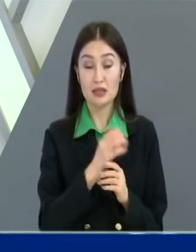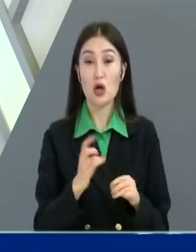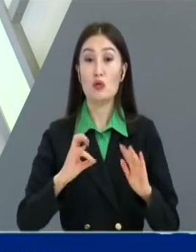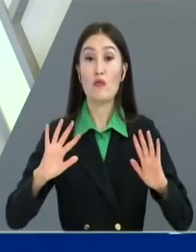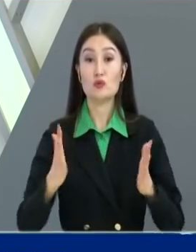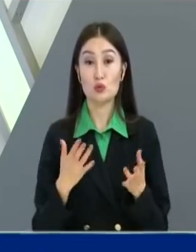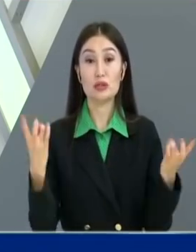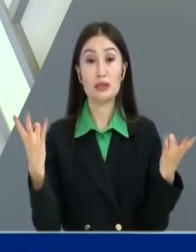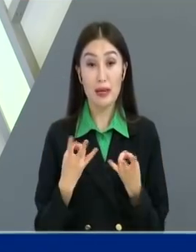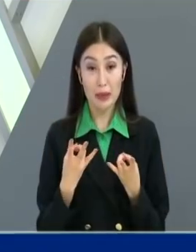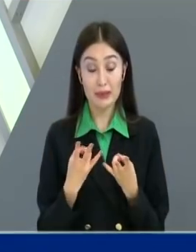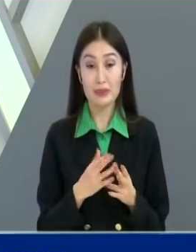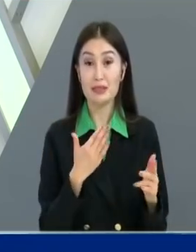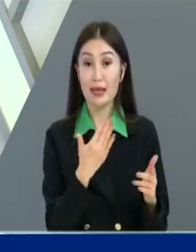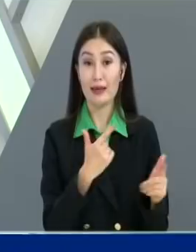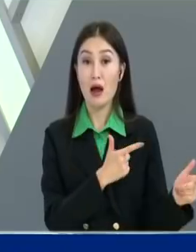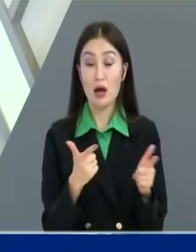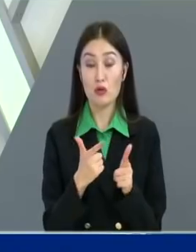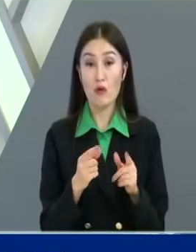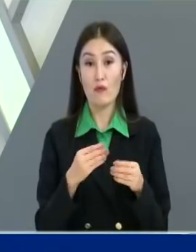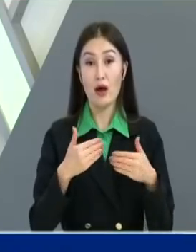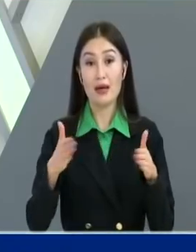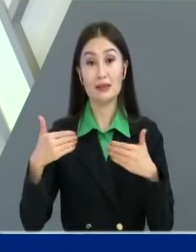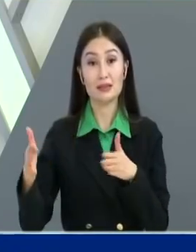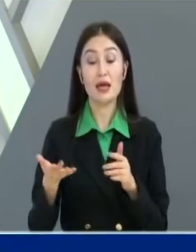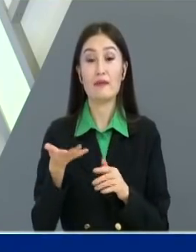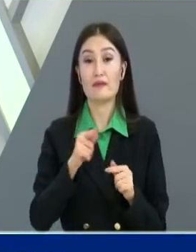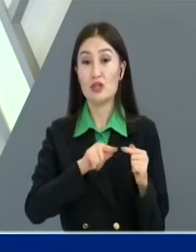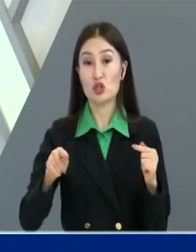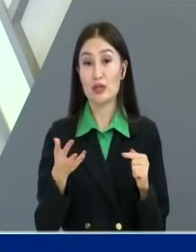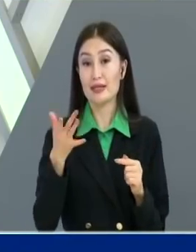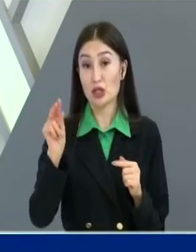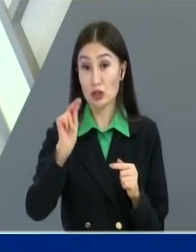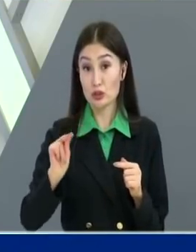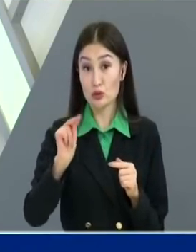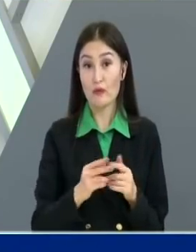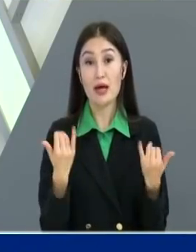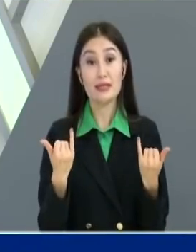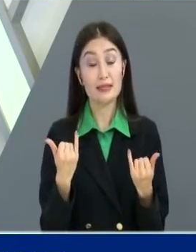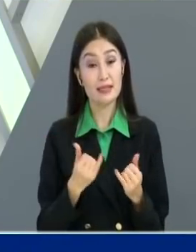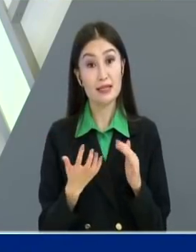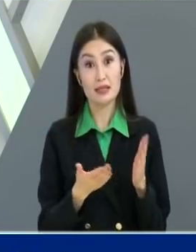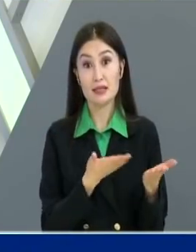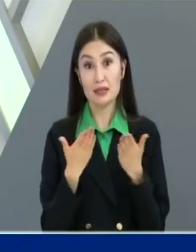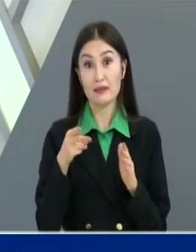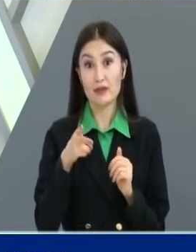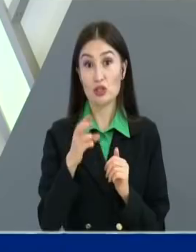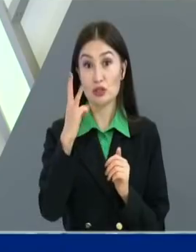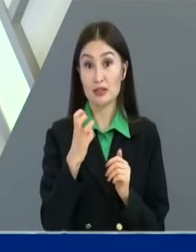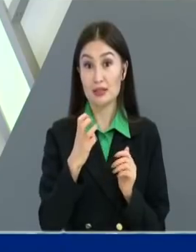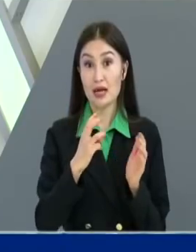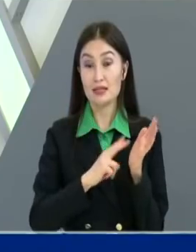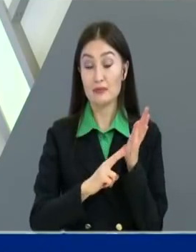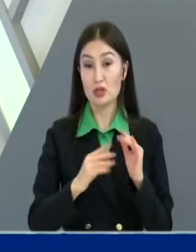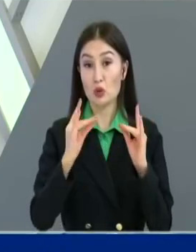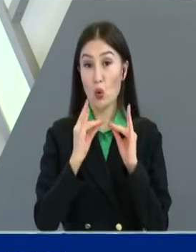случае необходимости их готовы развернуть в течение нескольких часов. В настоящее время в лечении задействовано 2317 коек,